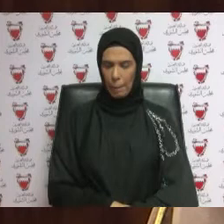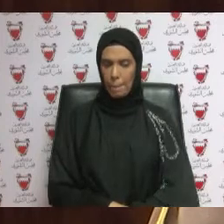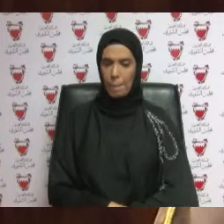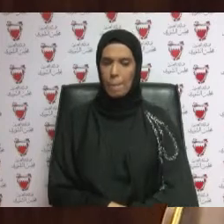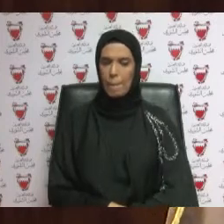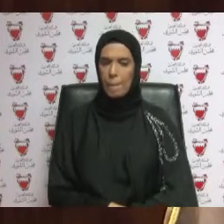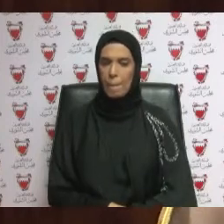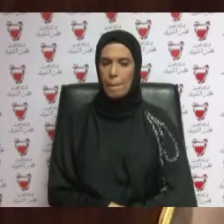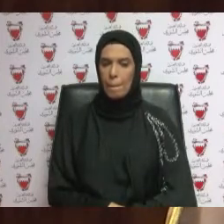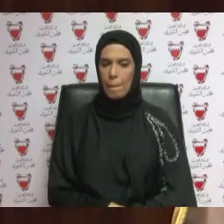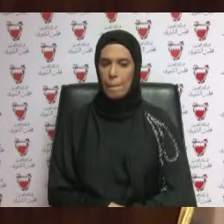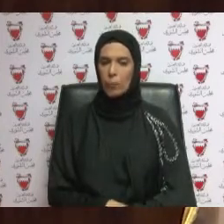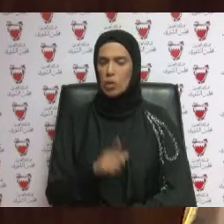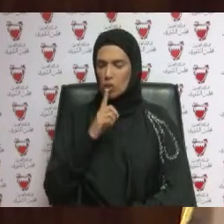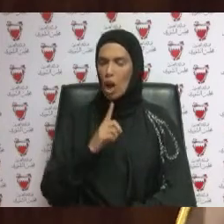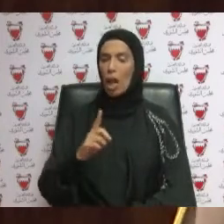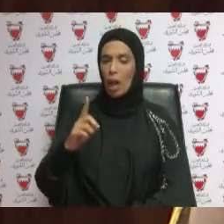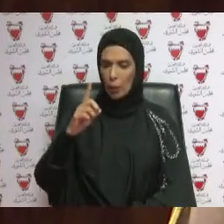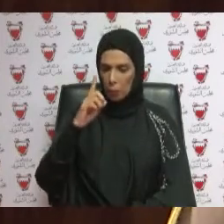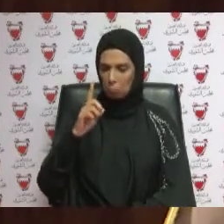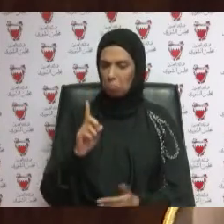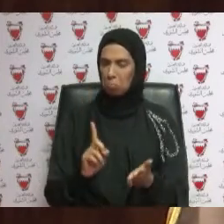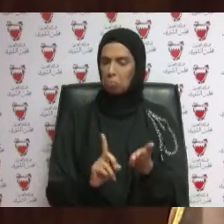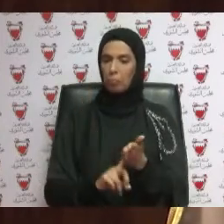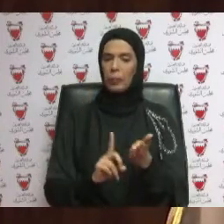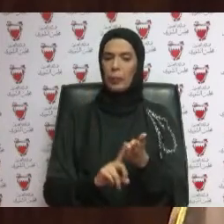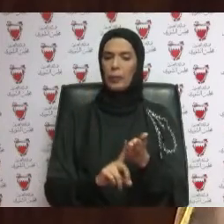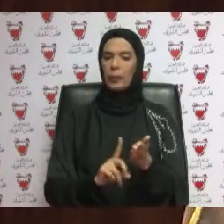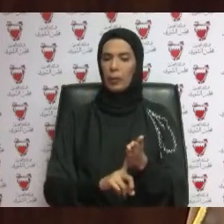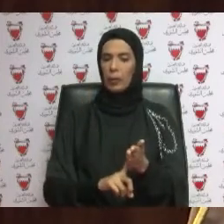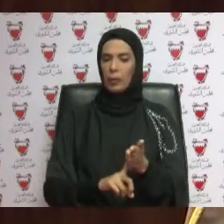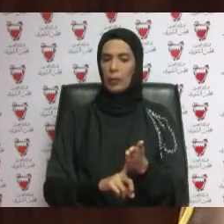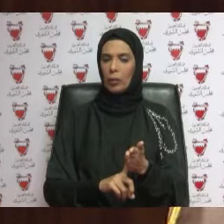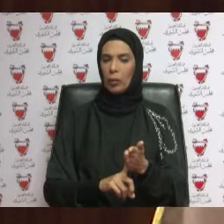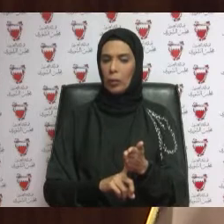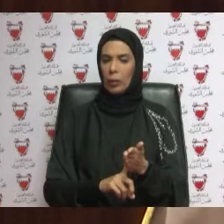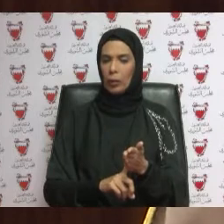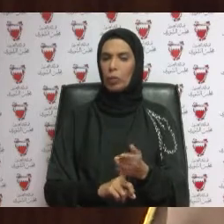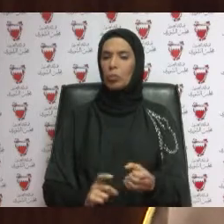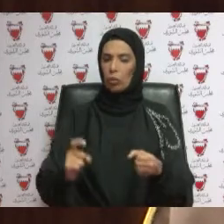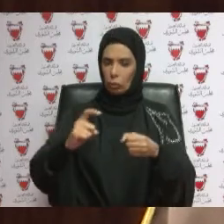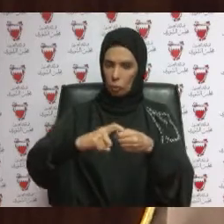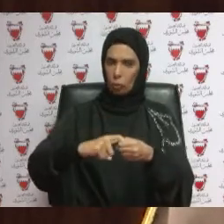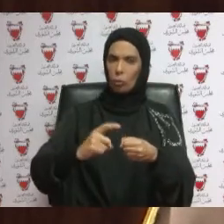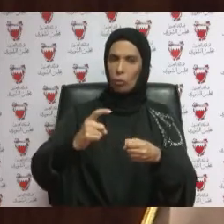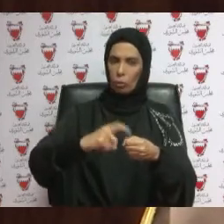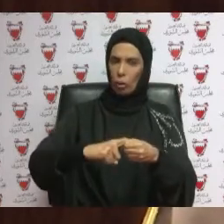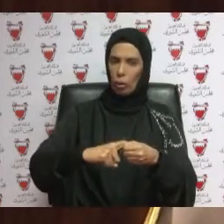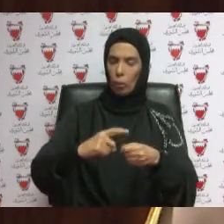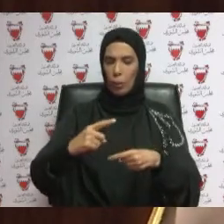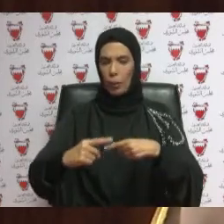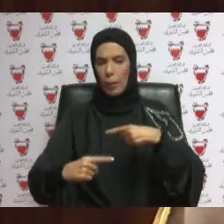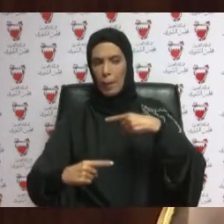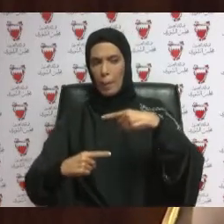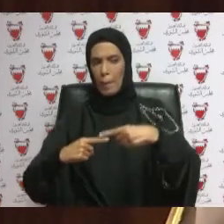للبيئة. وإحنا إن شاء الله متأكدين أن بيكون هناك نوع من التعاون المستمر